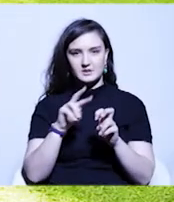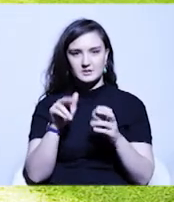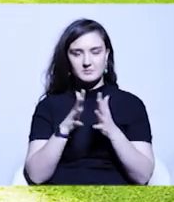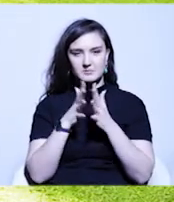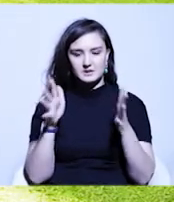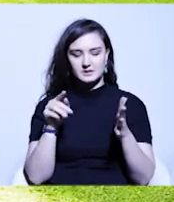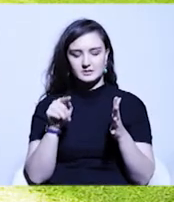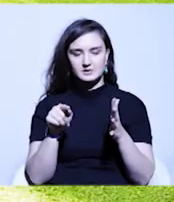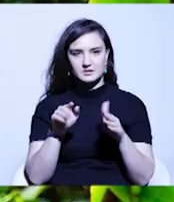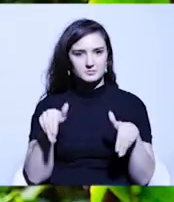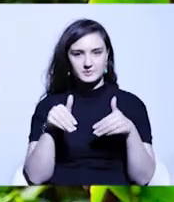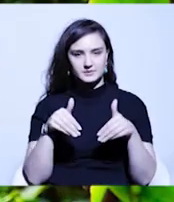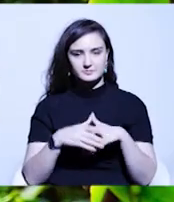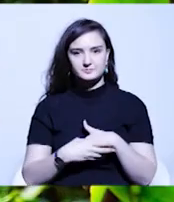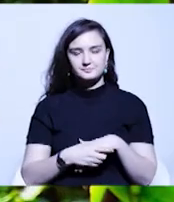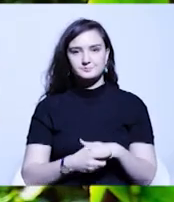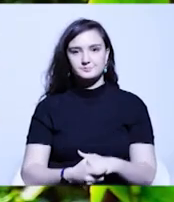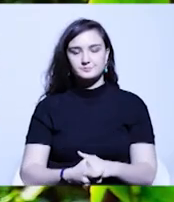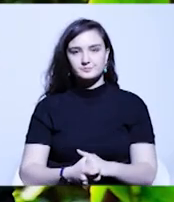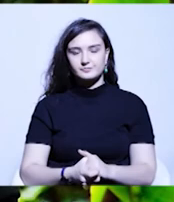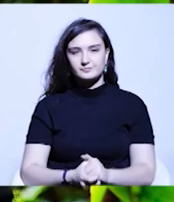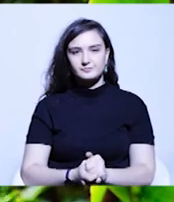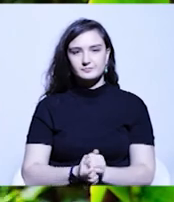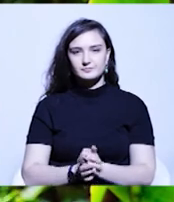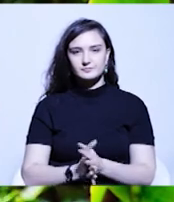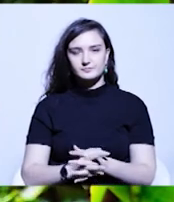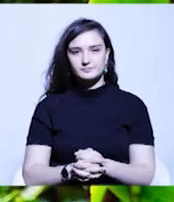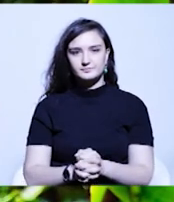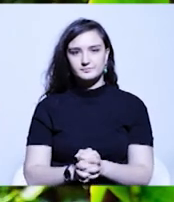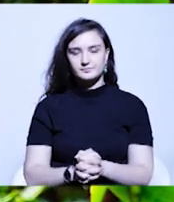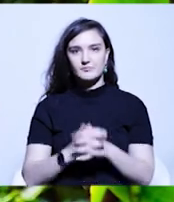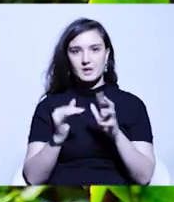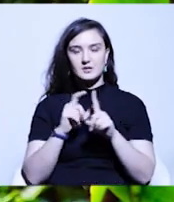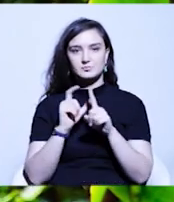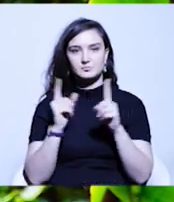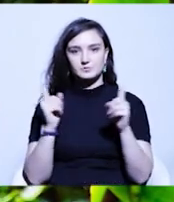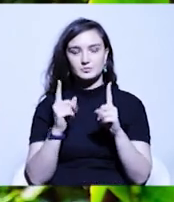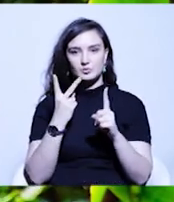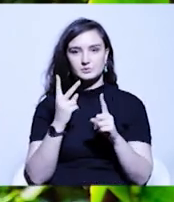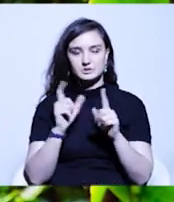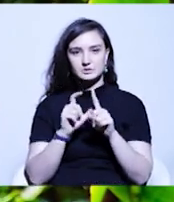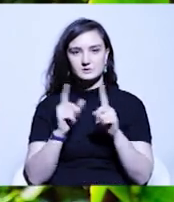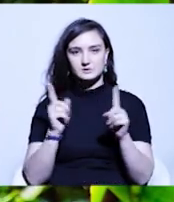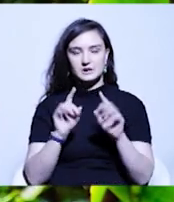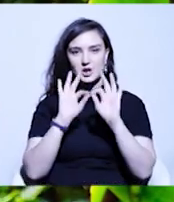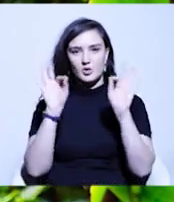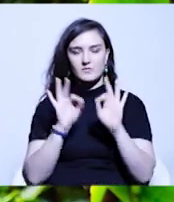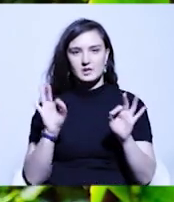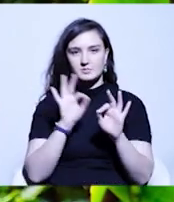მეტი არაფერი. ეხლა ორიოდე სიტყვით შევჩერდეთ